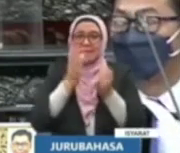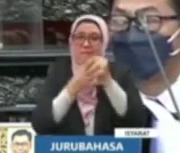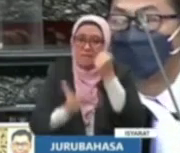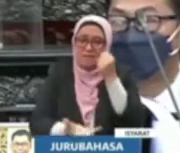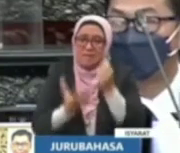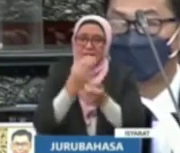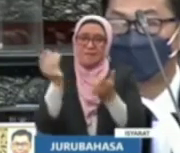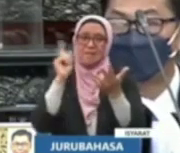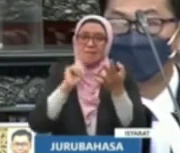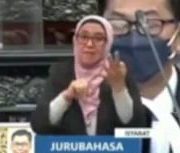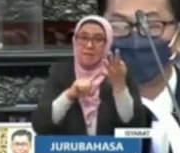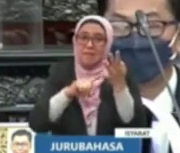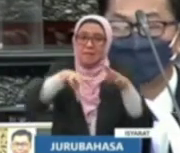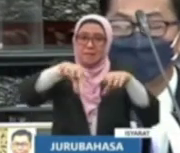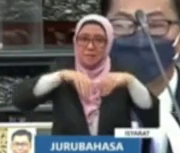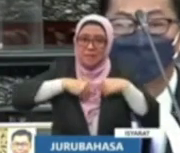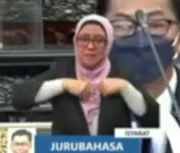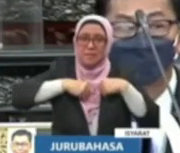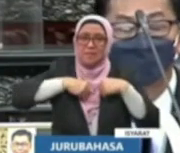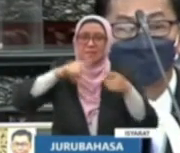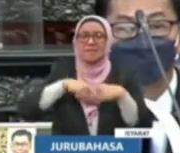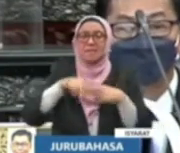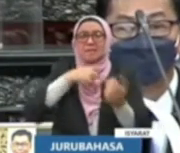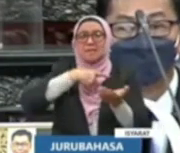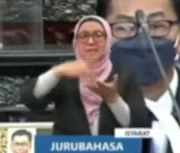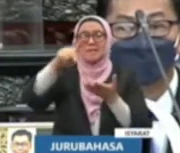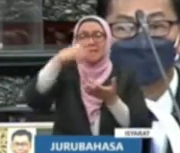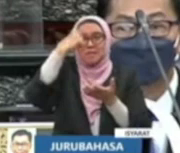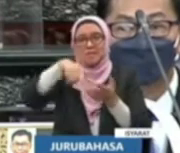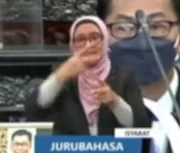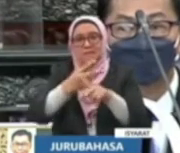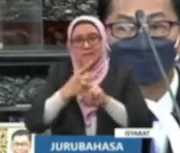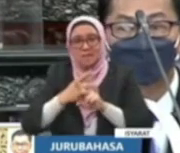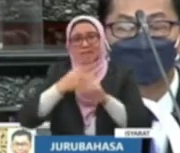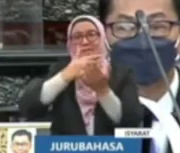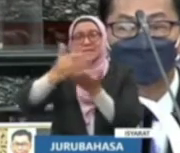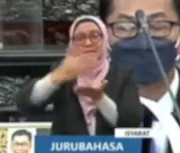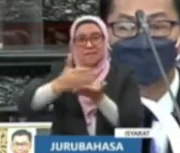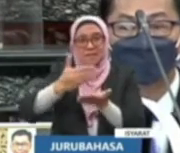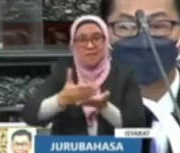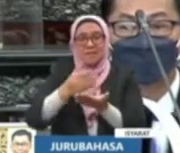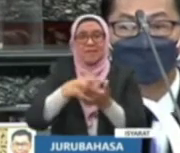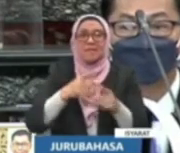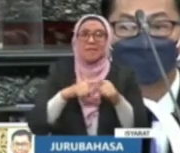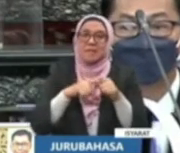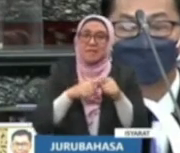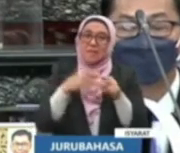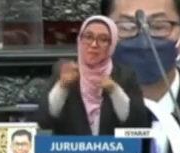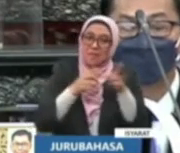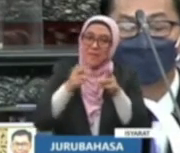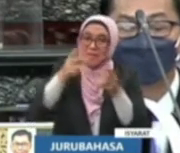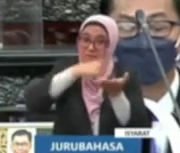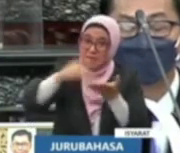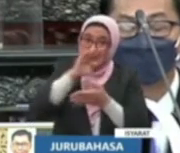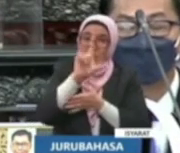Hai dan keempat telah menerima pembayaran paling jamaah dan pembiayaan dan kelima mengendalikan pembayaran Bill dan kena